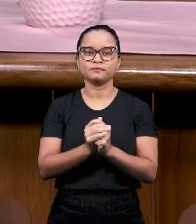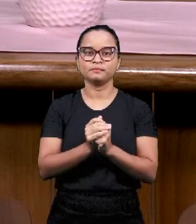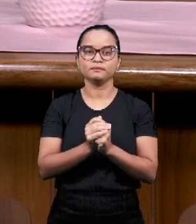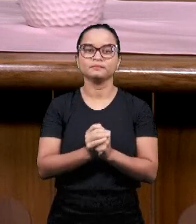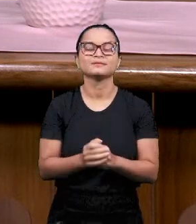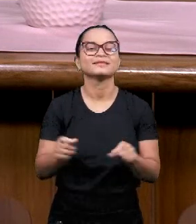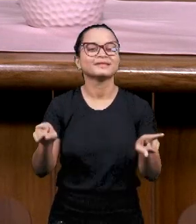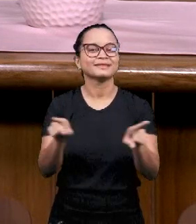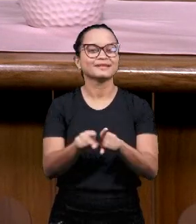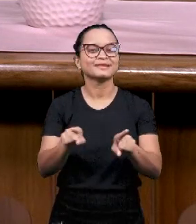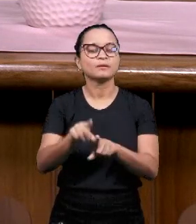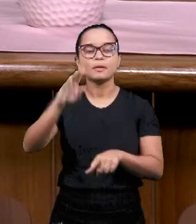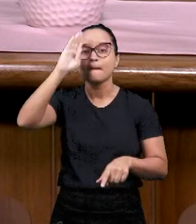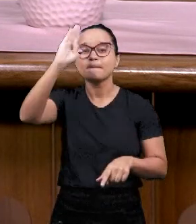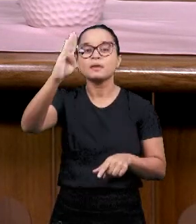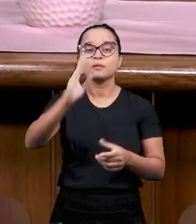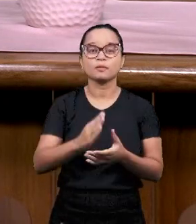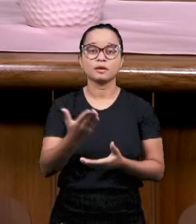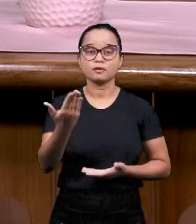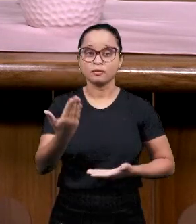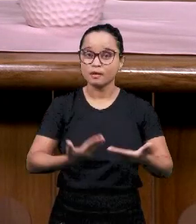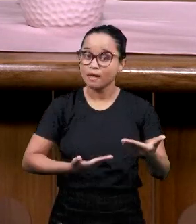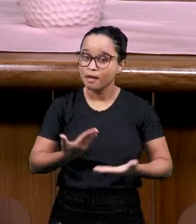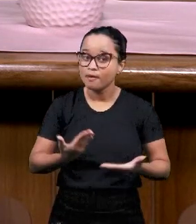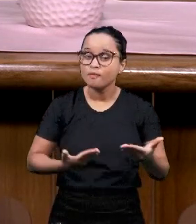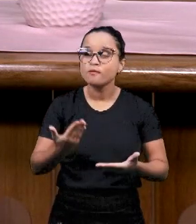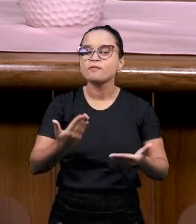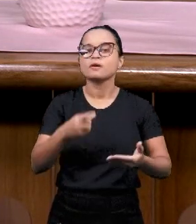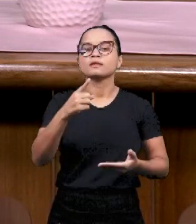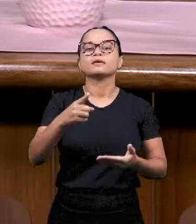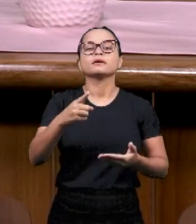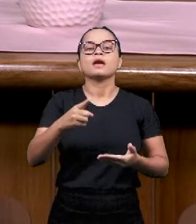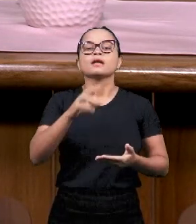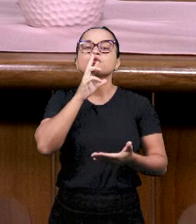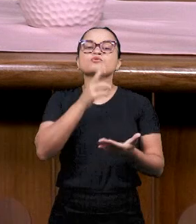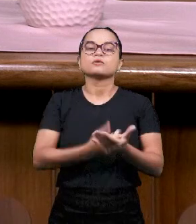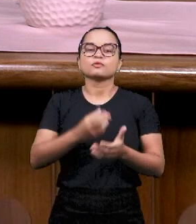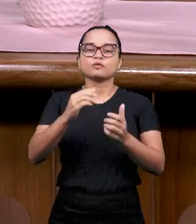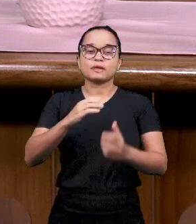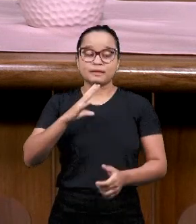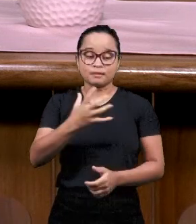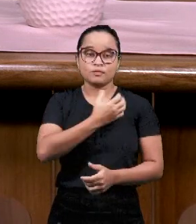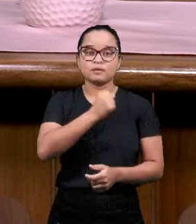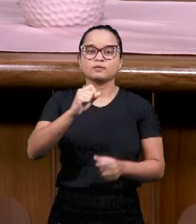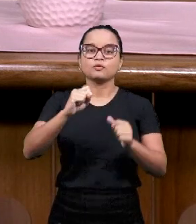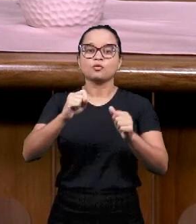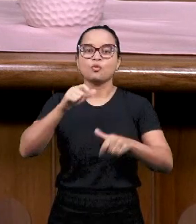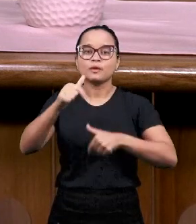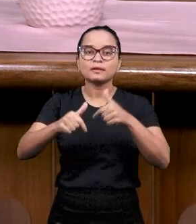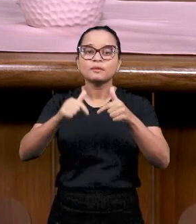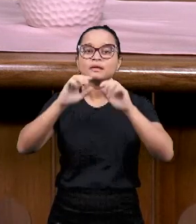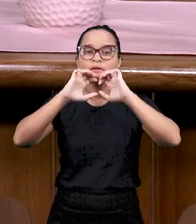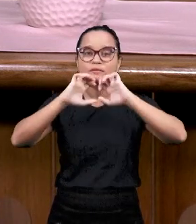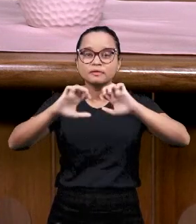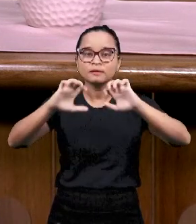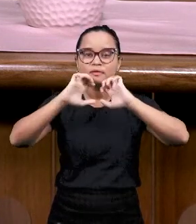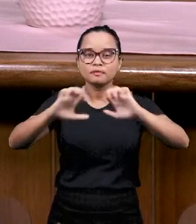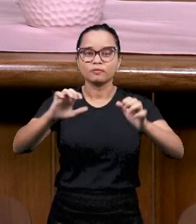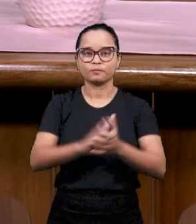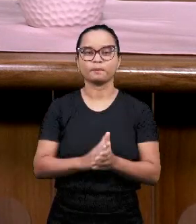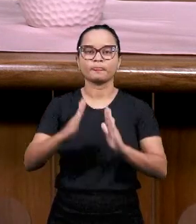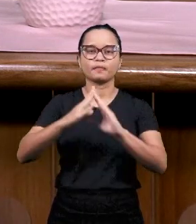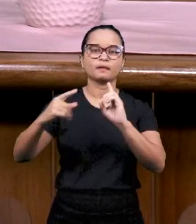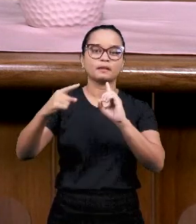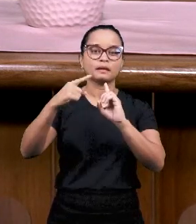Très bonne réponse, principalement notre frère, qui est le résultat du travail d'évangélisation fait en Amazonie orientale par